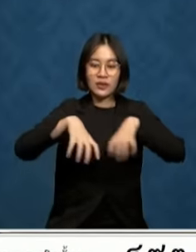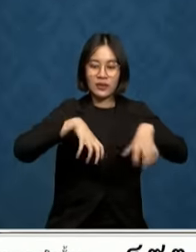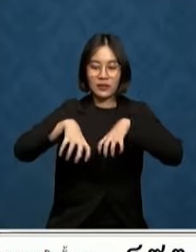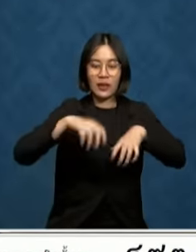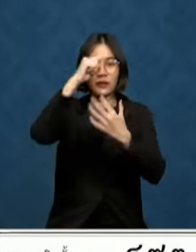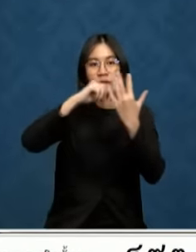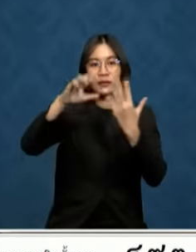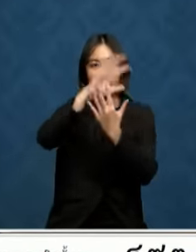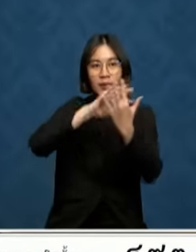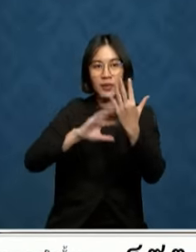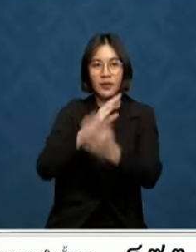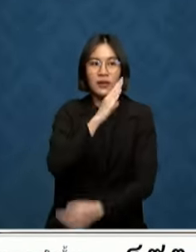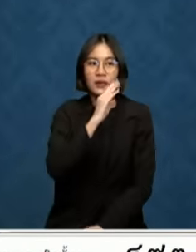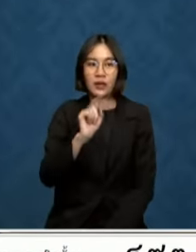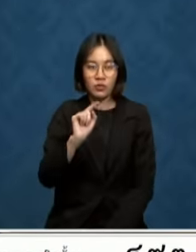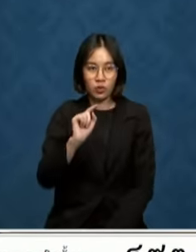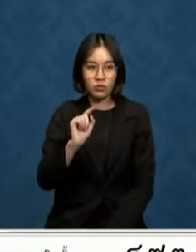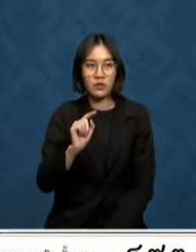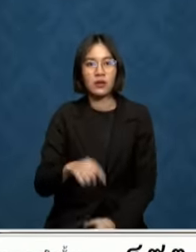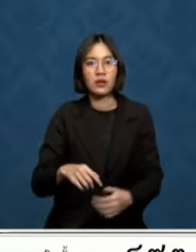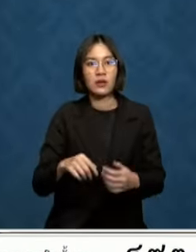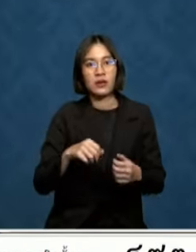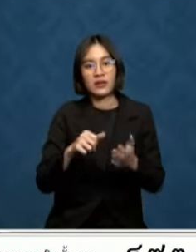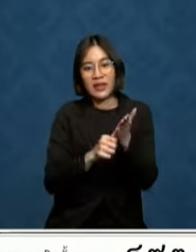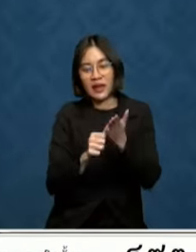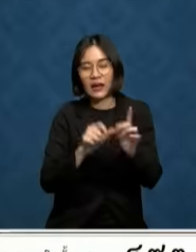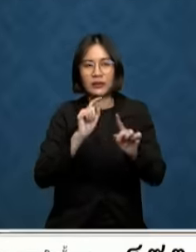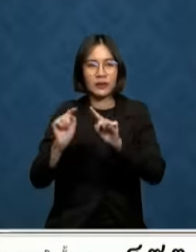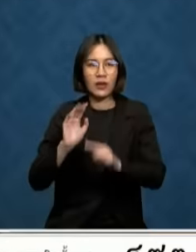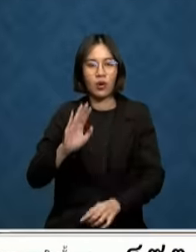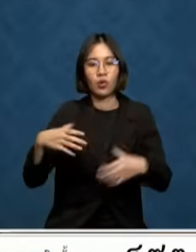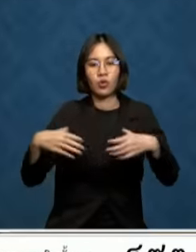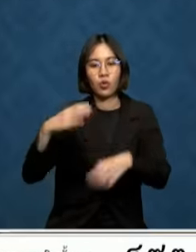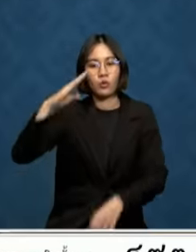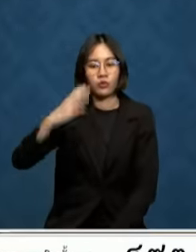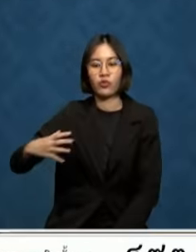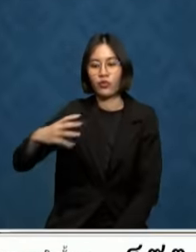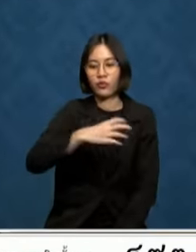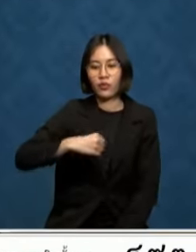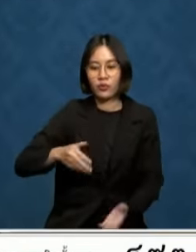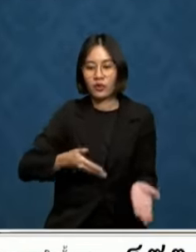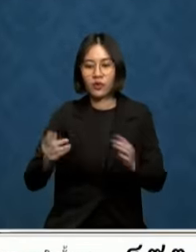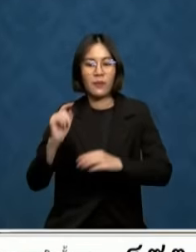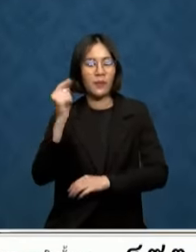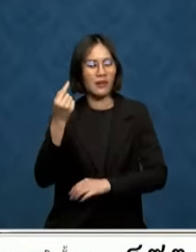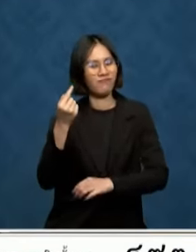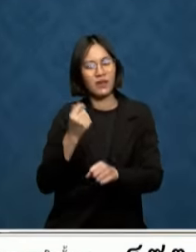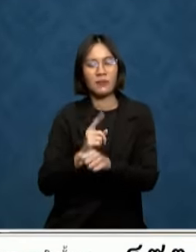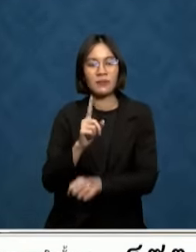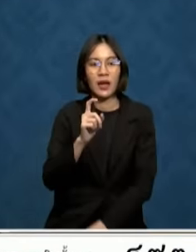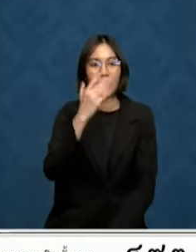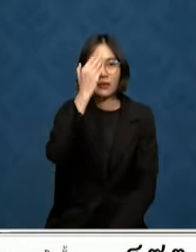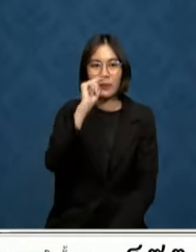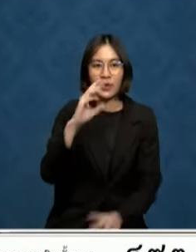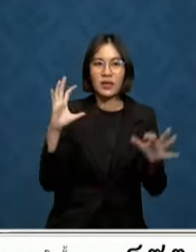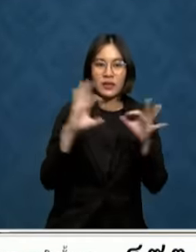การแนดินหากมีการหรือบันดาการกระทำใดๆ ของคณะรฐปหารเสียทั้งหมด ยอมเปนไปไม่ได้เพราะ